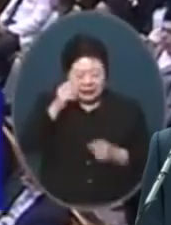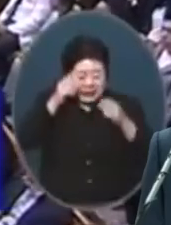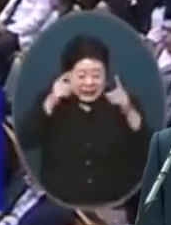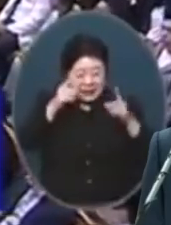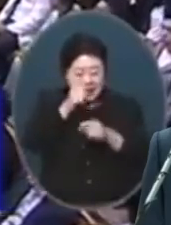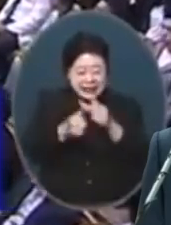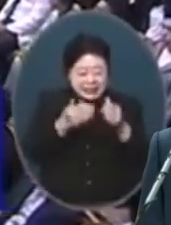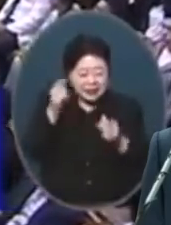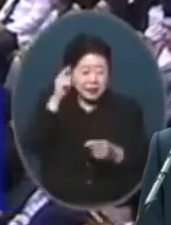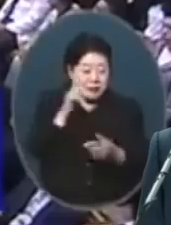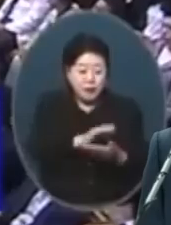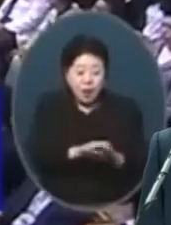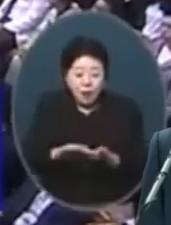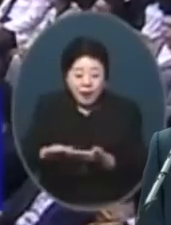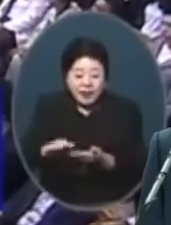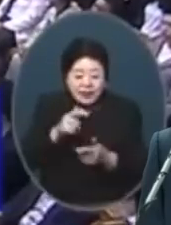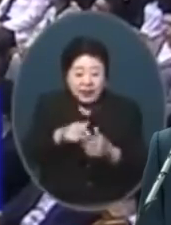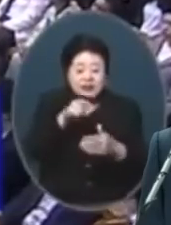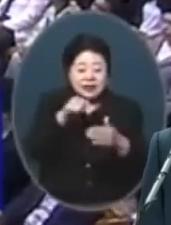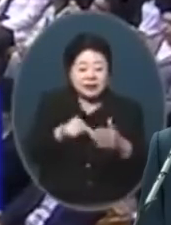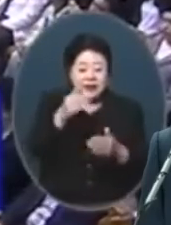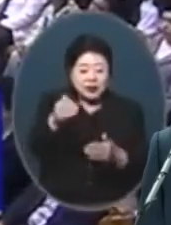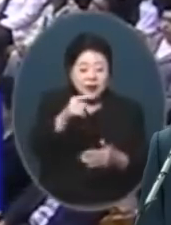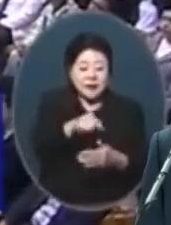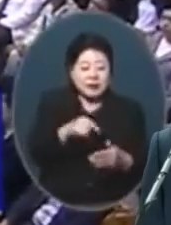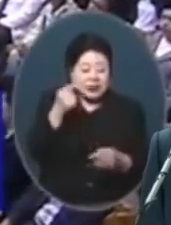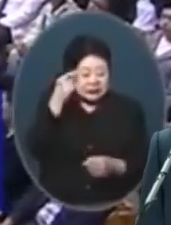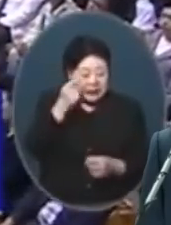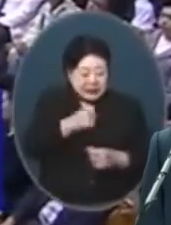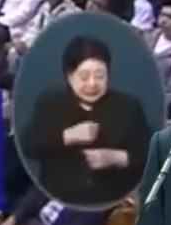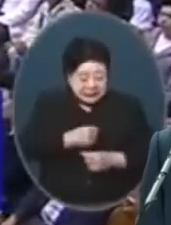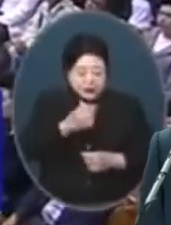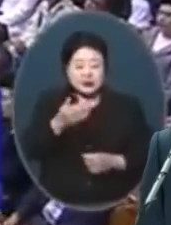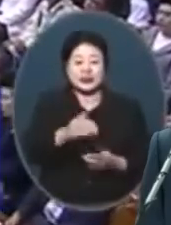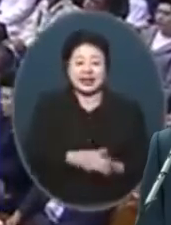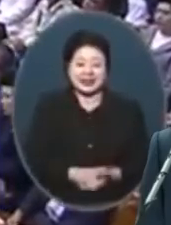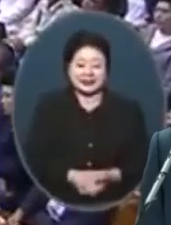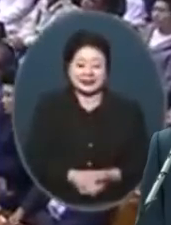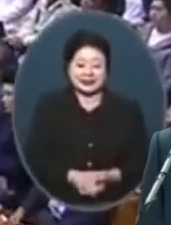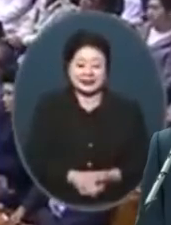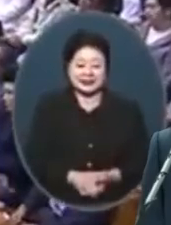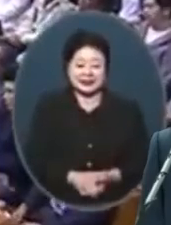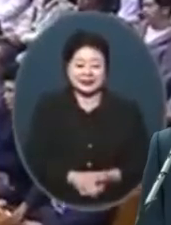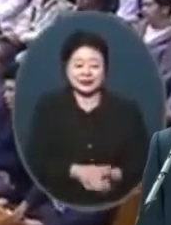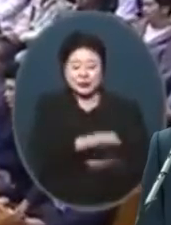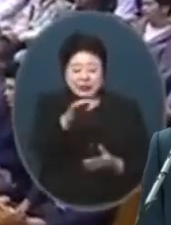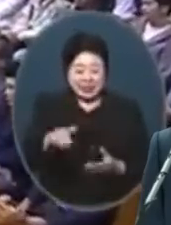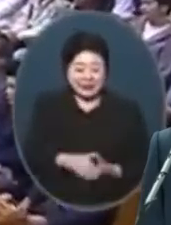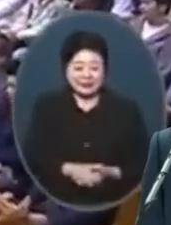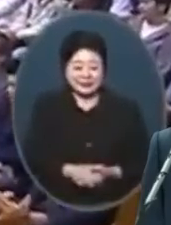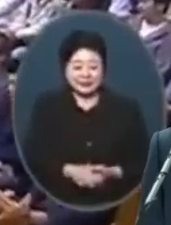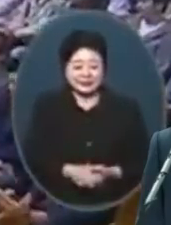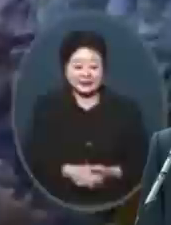뛰어난 하나님의 평강이 그리스도 예수 안에서 너희 마음과 생각을 지키시리라. 우리가